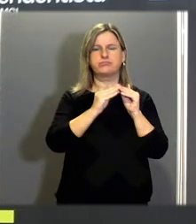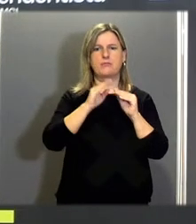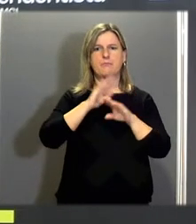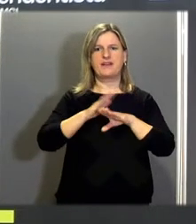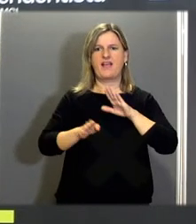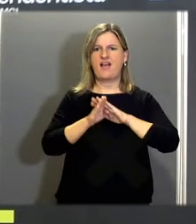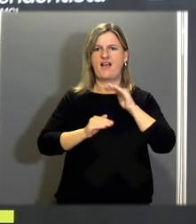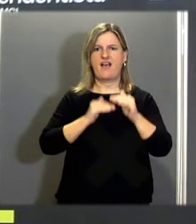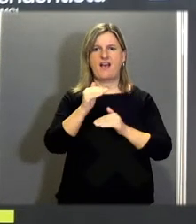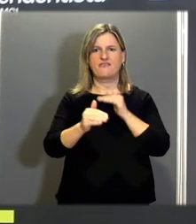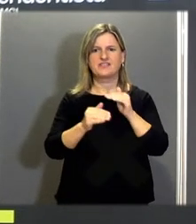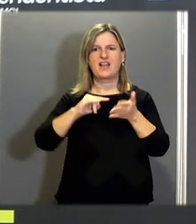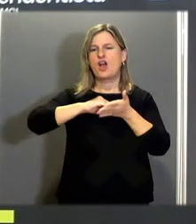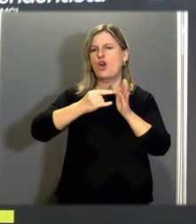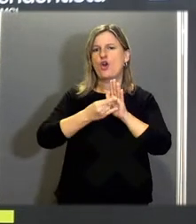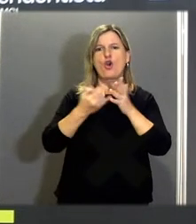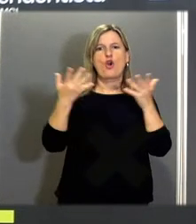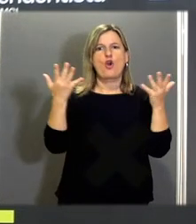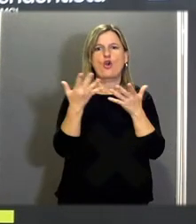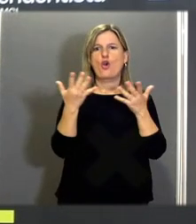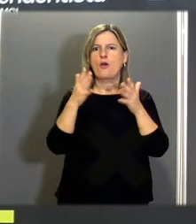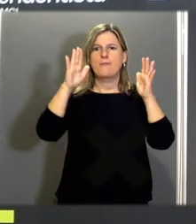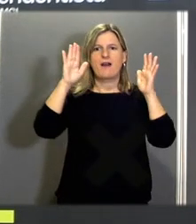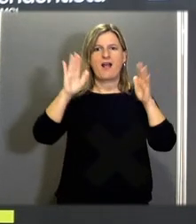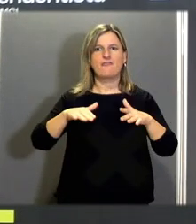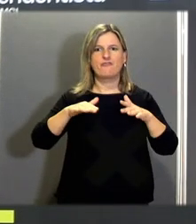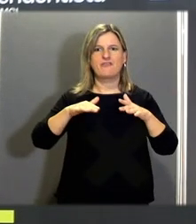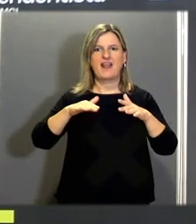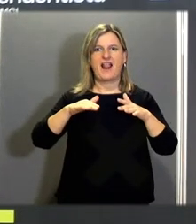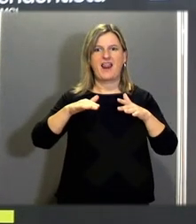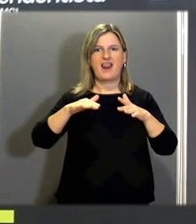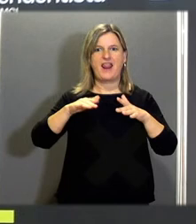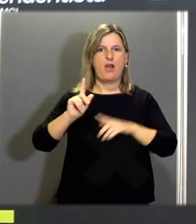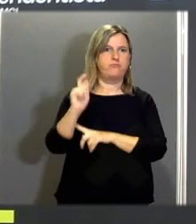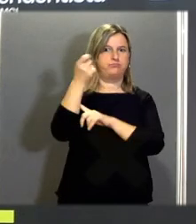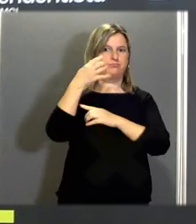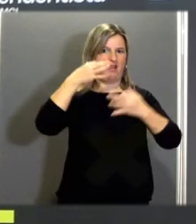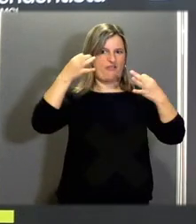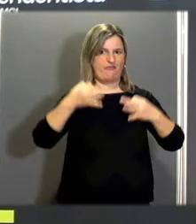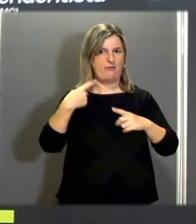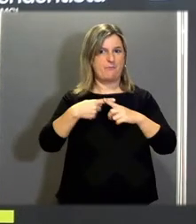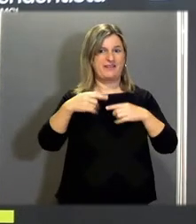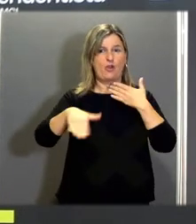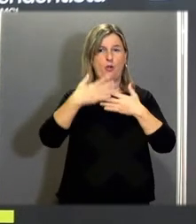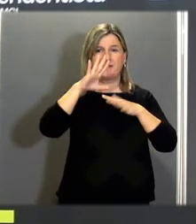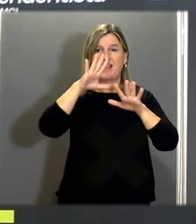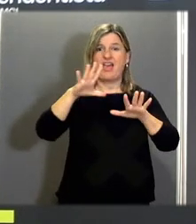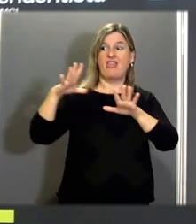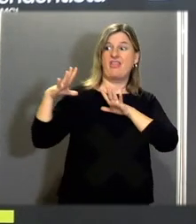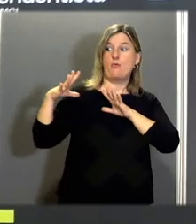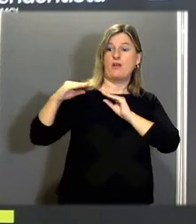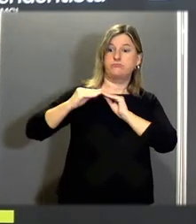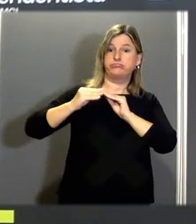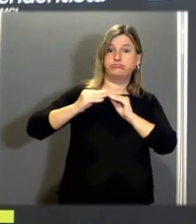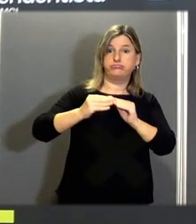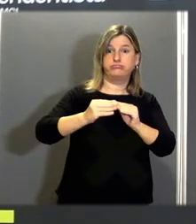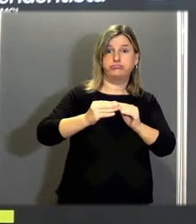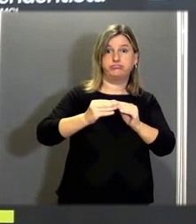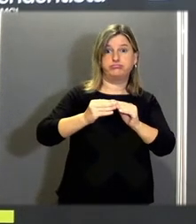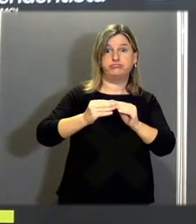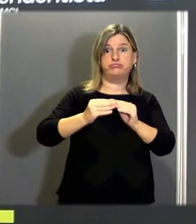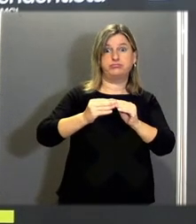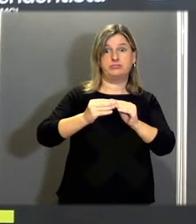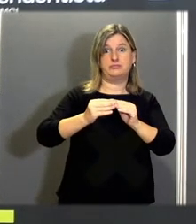la manera en què hem de rematar la faena que fa 10 anys que vàrem començar i que vèrem molt més